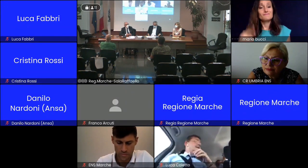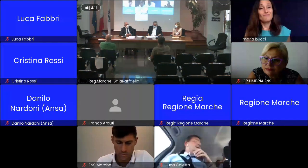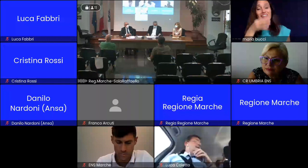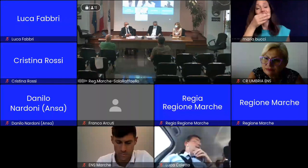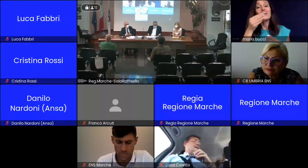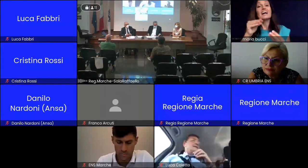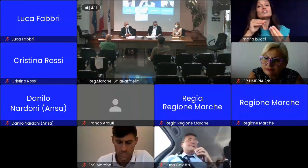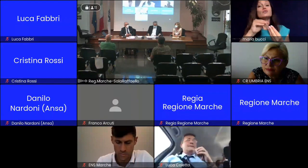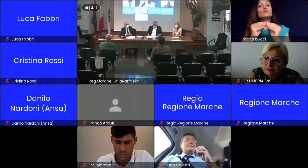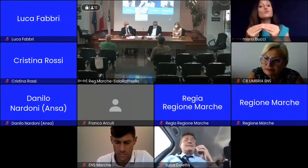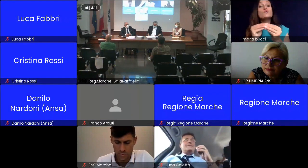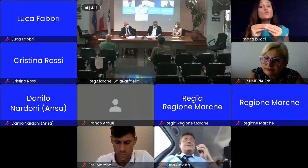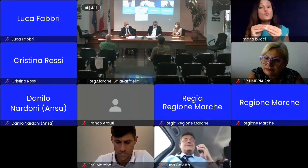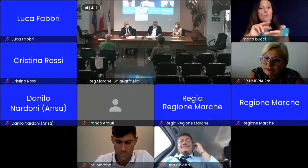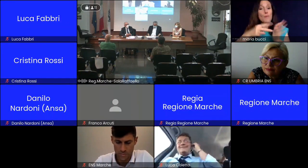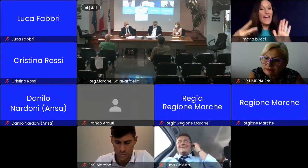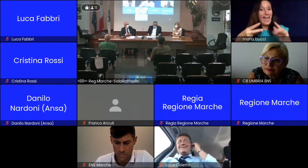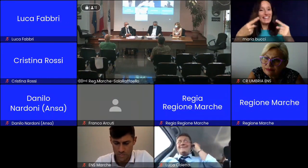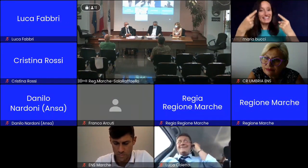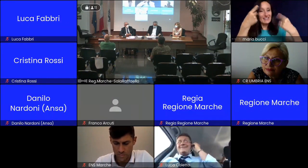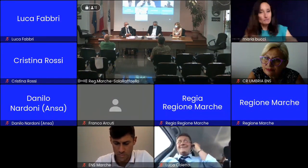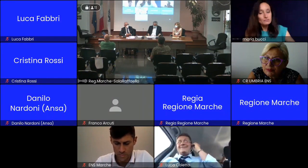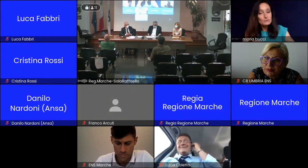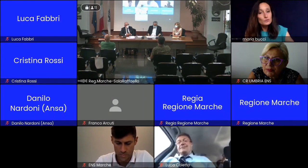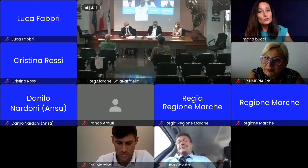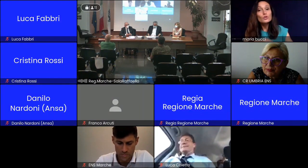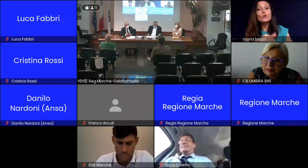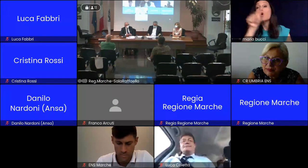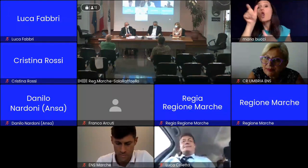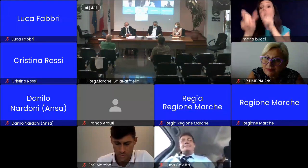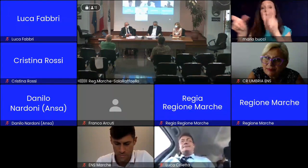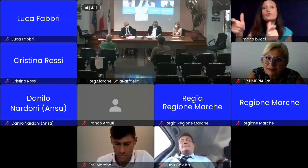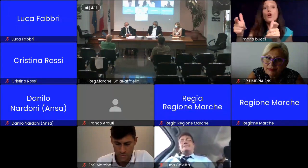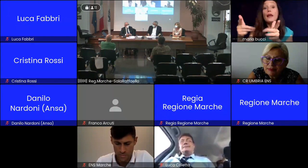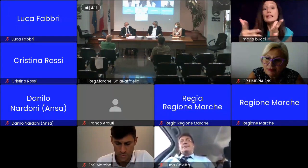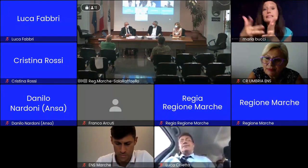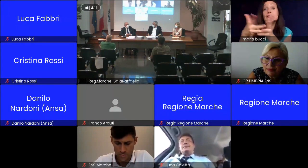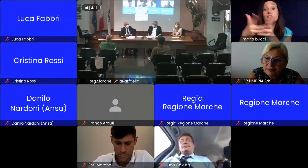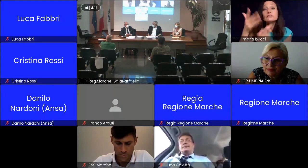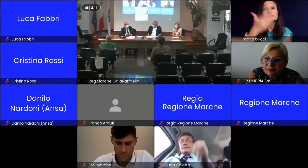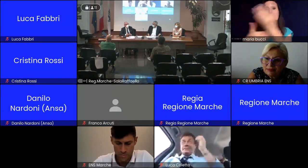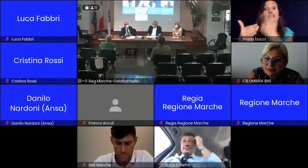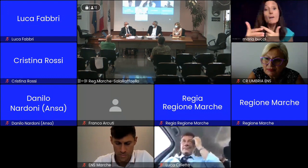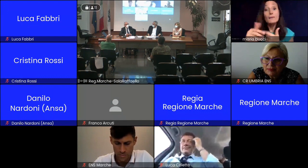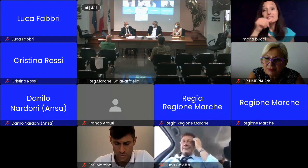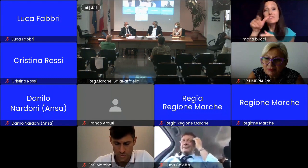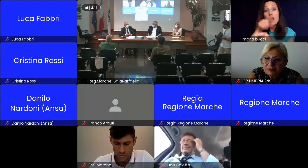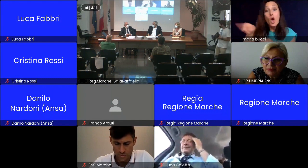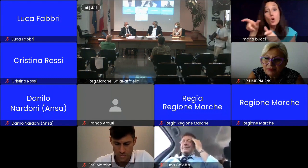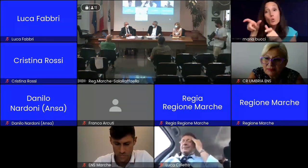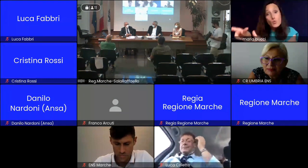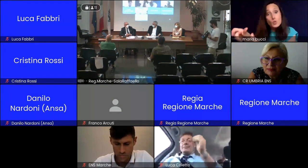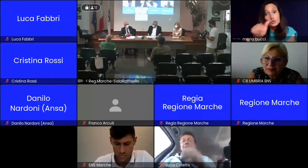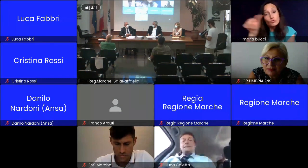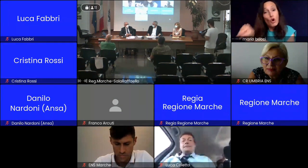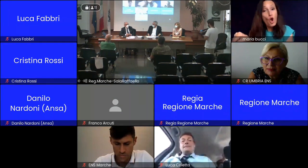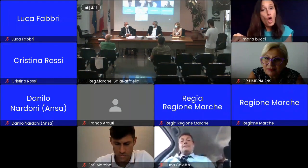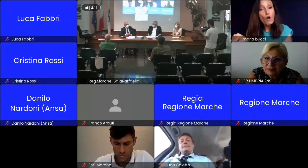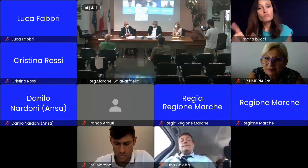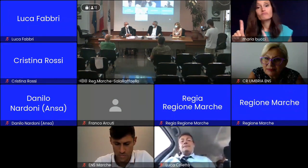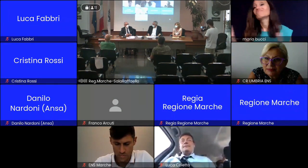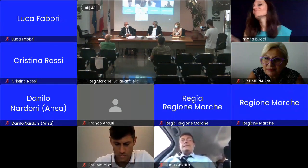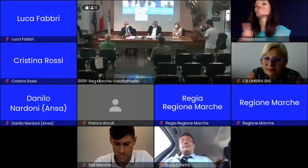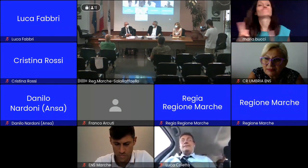no? Servono anche perché le persone possano avere appunto la capacità di interagire